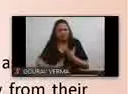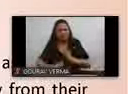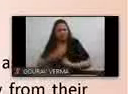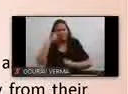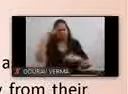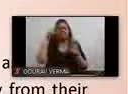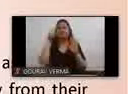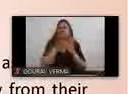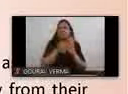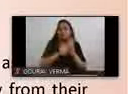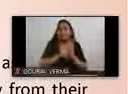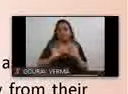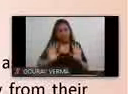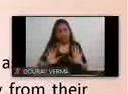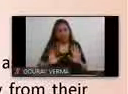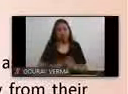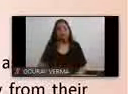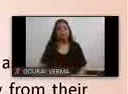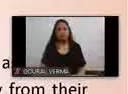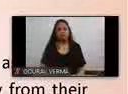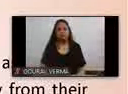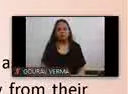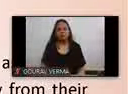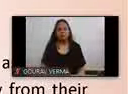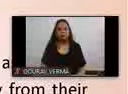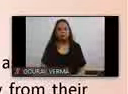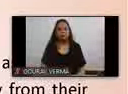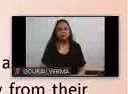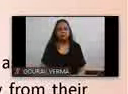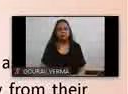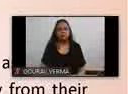negativity. So that is